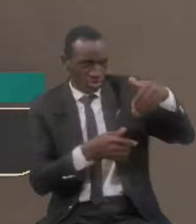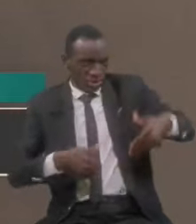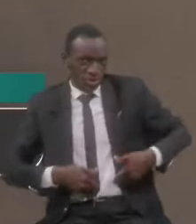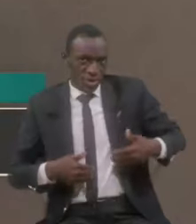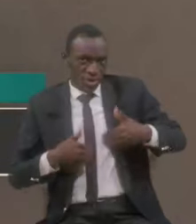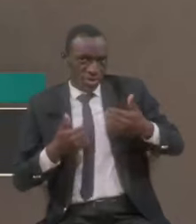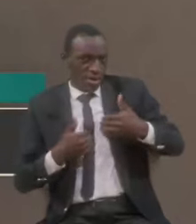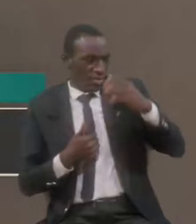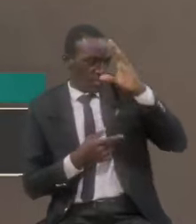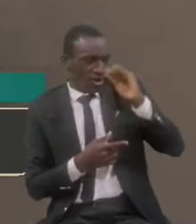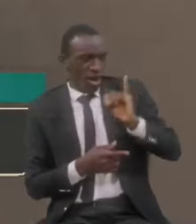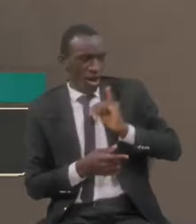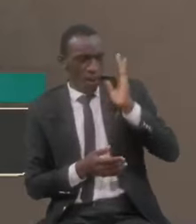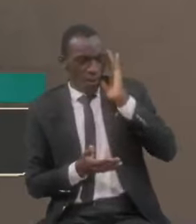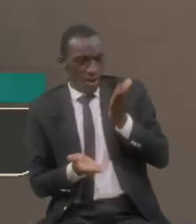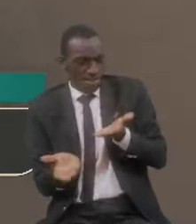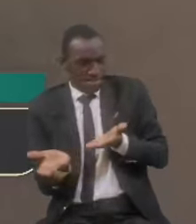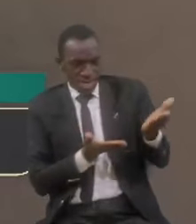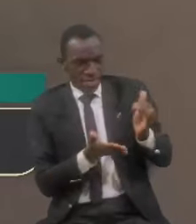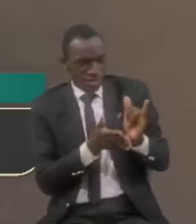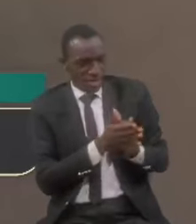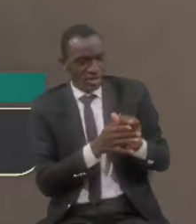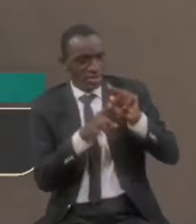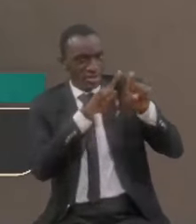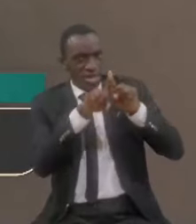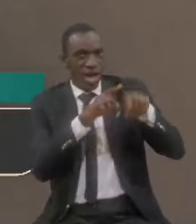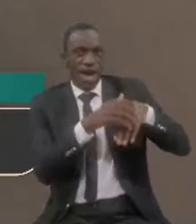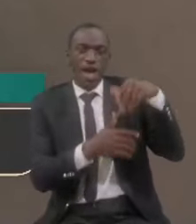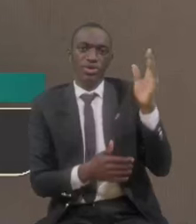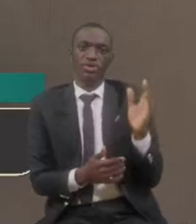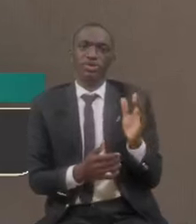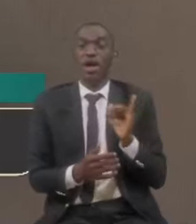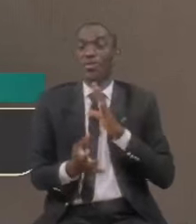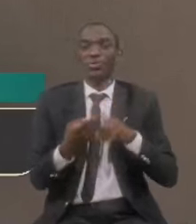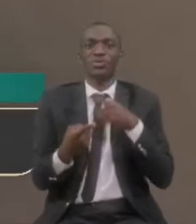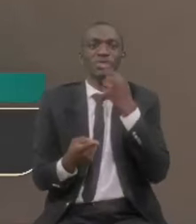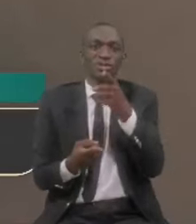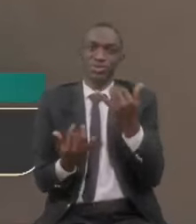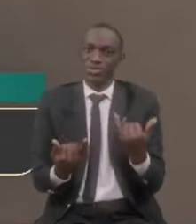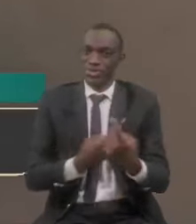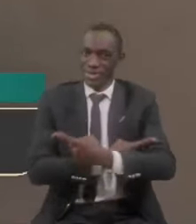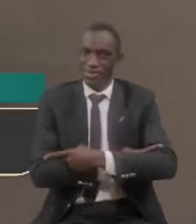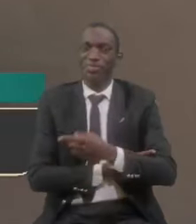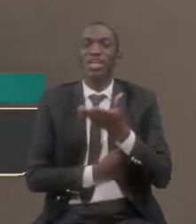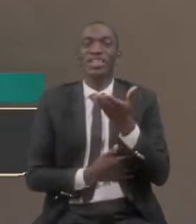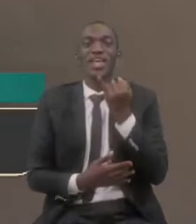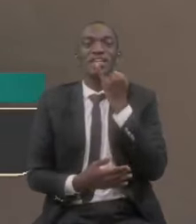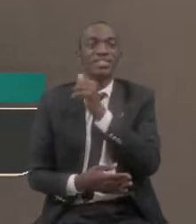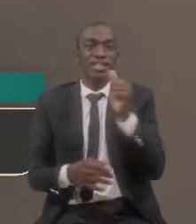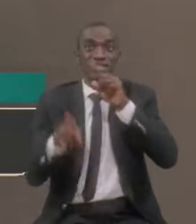Et je vais ressortir cette étoile. Et je veux te dire aujourd'hui qu'il y a une étoile enfermée en toi